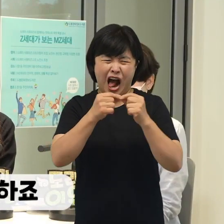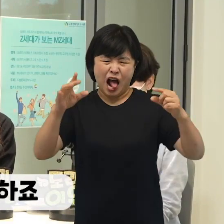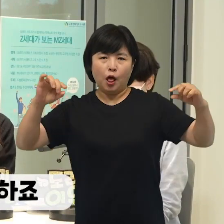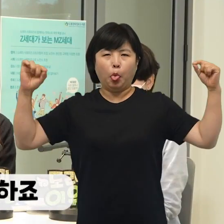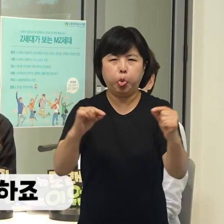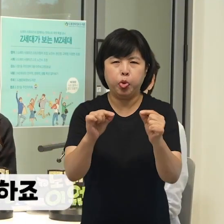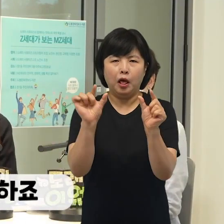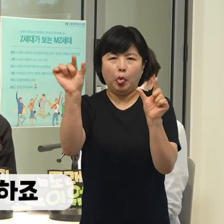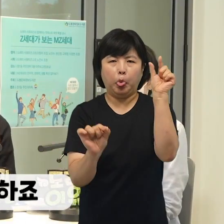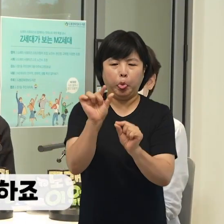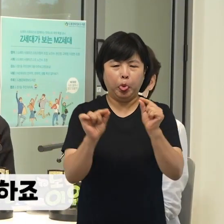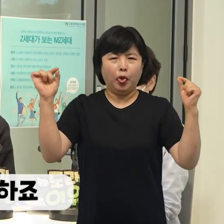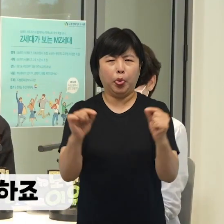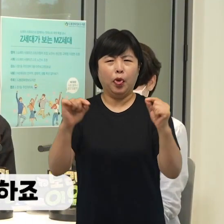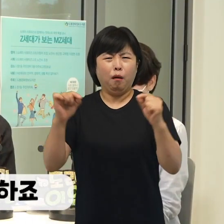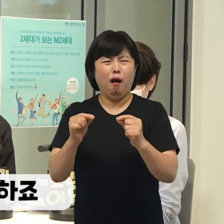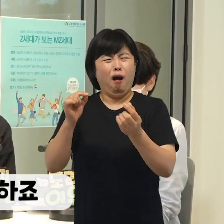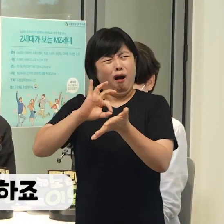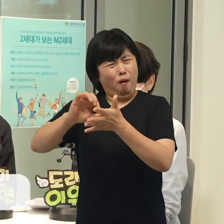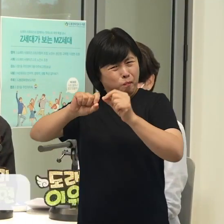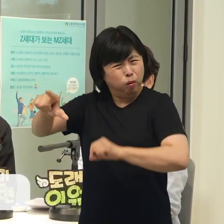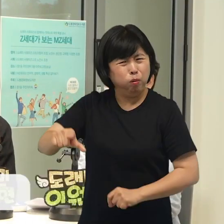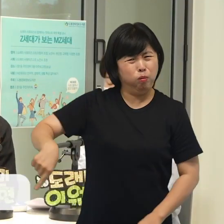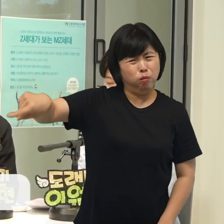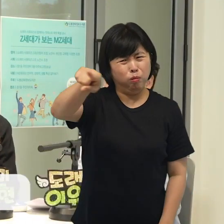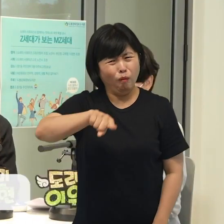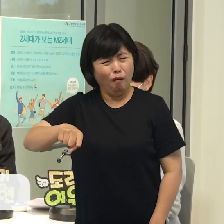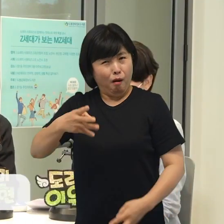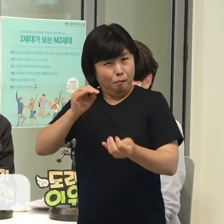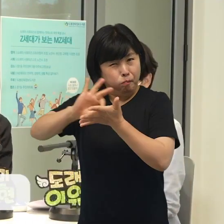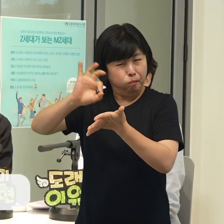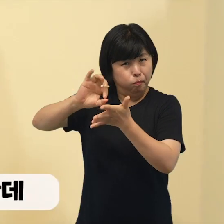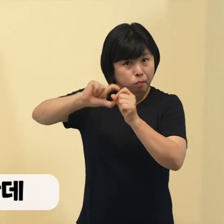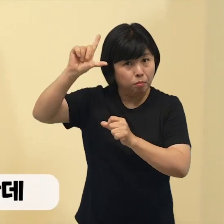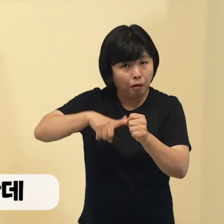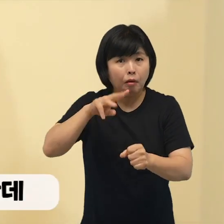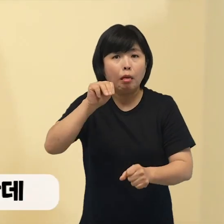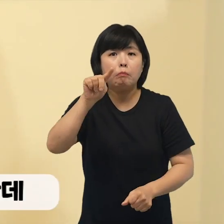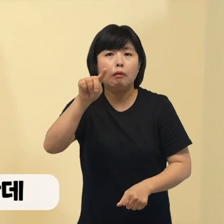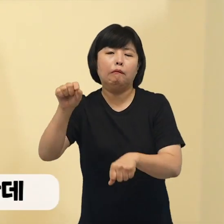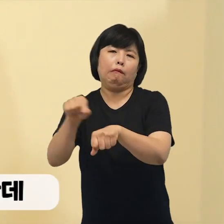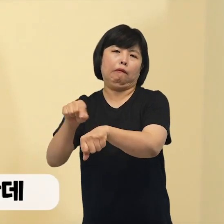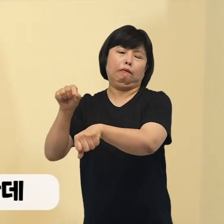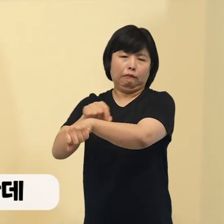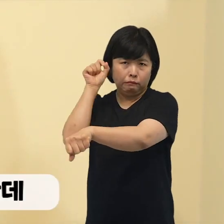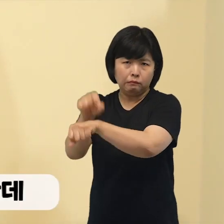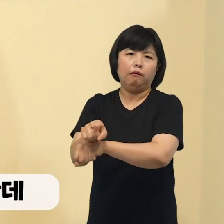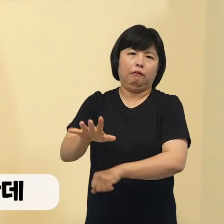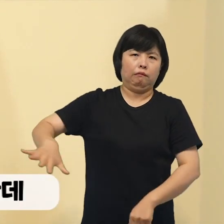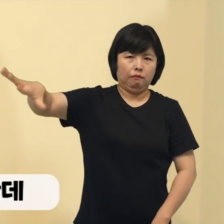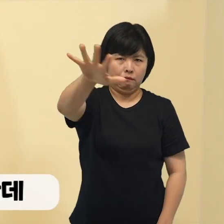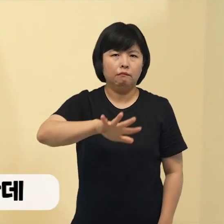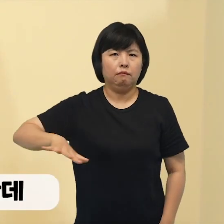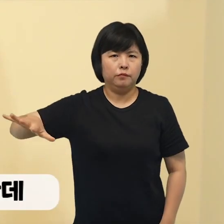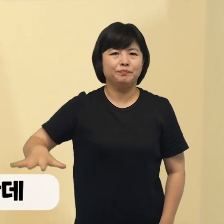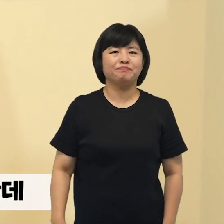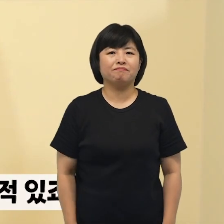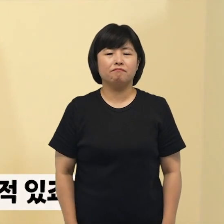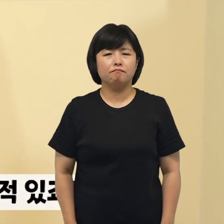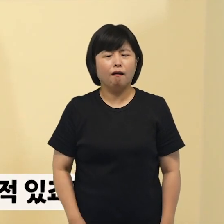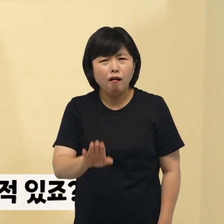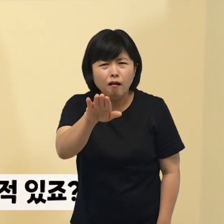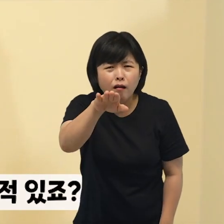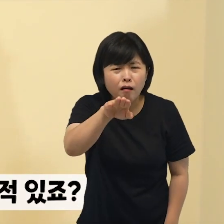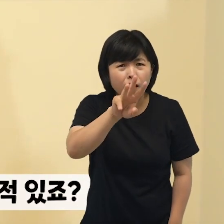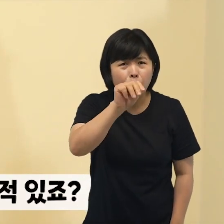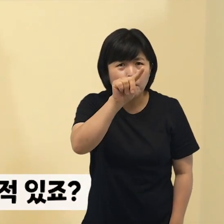좀 줄이는 단어 많이 쓰기도 하죠. 이런 쓰죠. 줄이는 단어 많이 쓰는 게 또 저희 MZ세대 특성이기도 한데